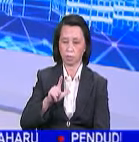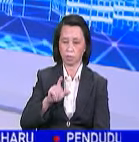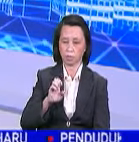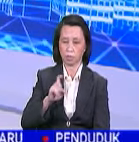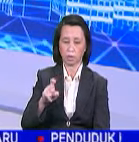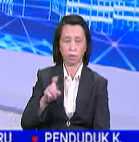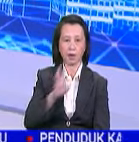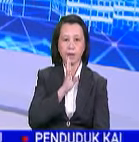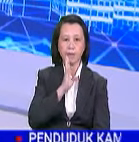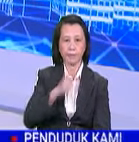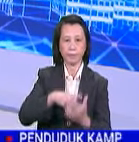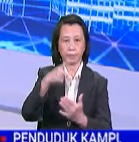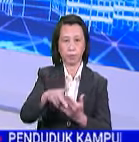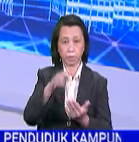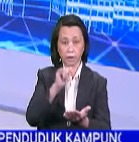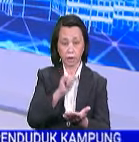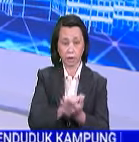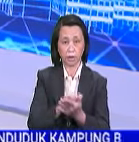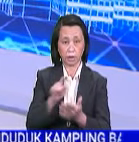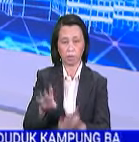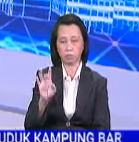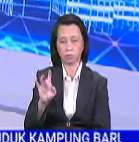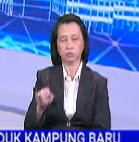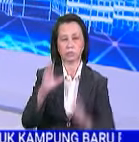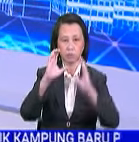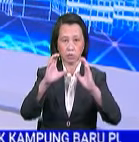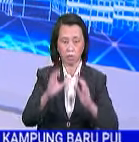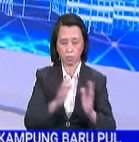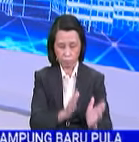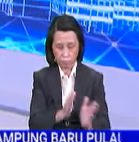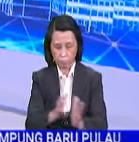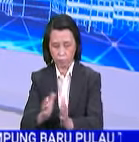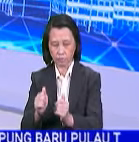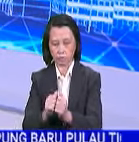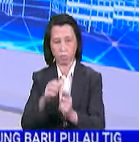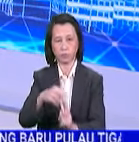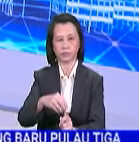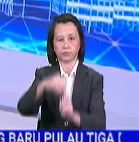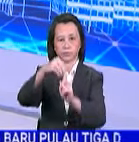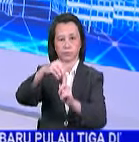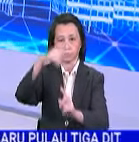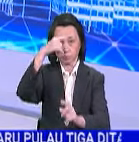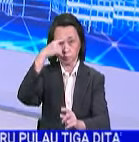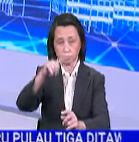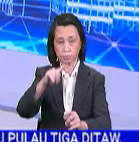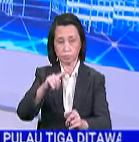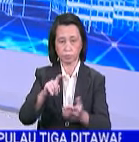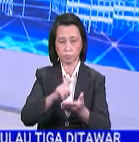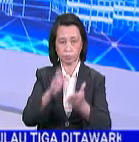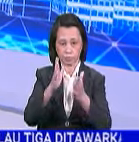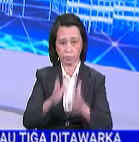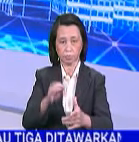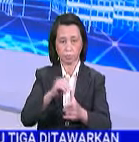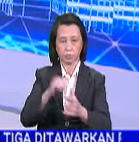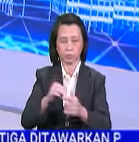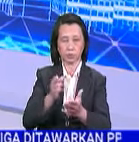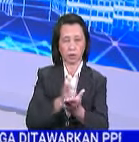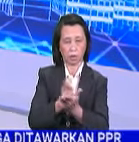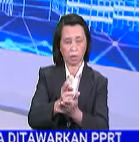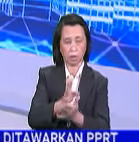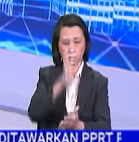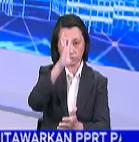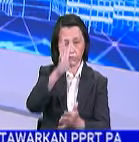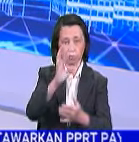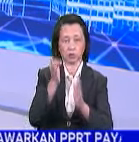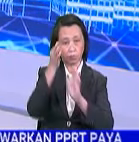Nantalingki berkata program tersebut merupakan satu kaedah terancang dikhususkan untuk penerbit atau pemilik hak cipta